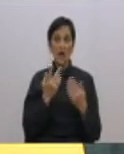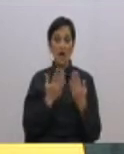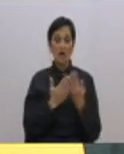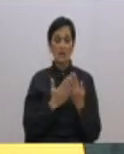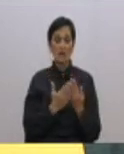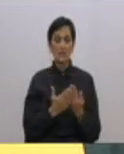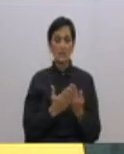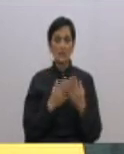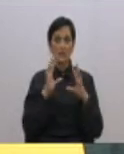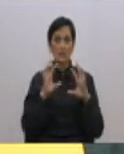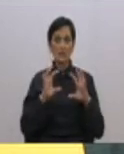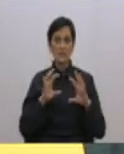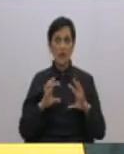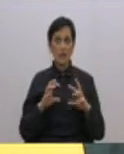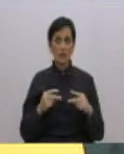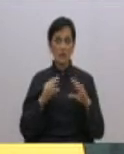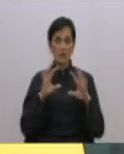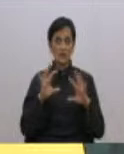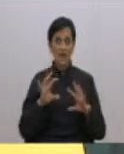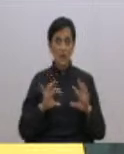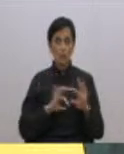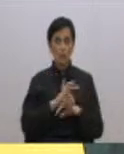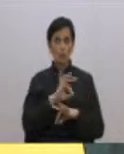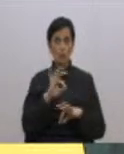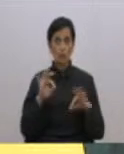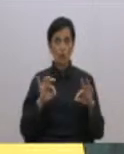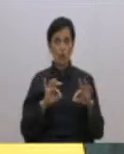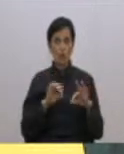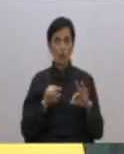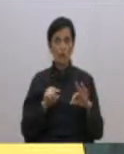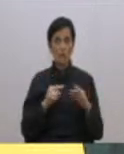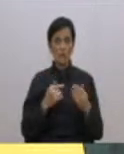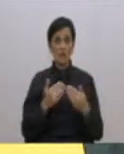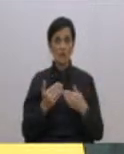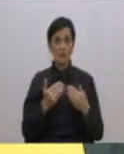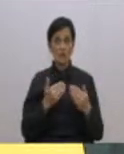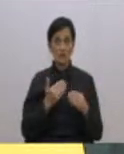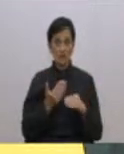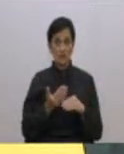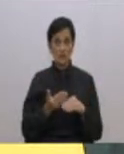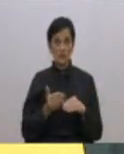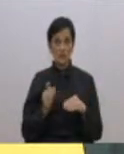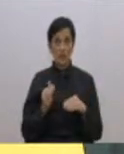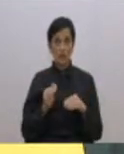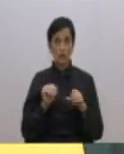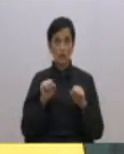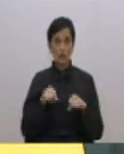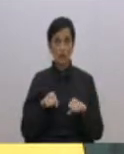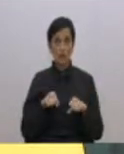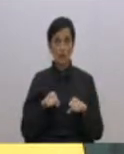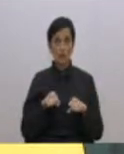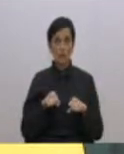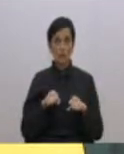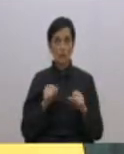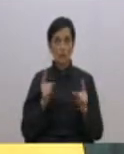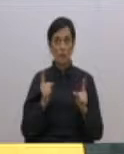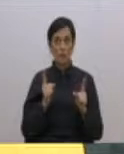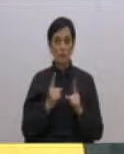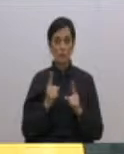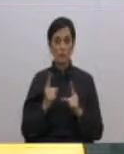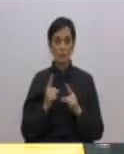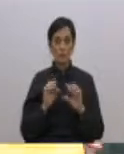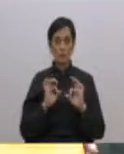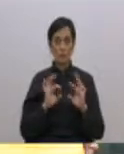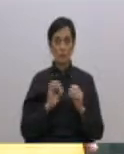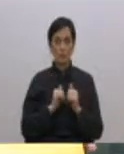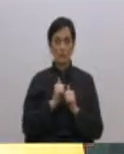საკანონმდებლო ცვლილებას, ამასთან მიმართებით ცალკე შევძლებთ ხომ რომ ძალიან მოკლედ მოგახსენოთ, უბრალოდ